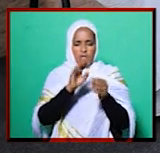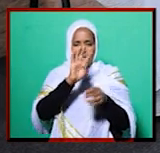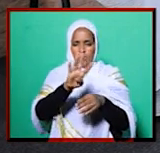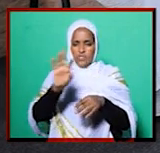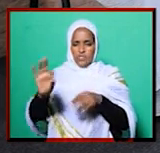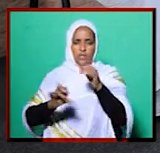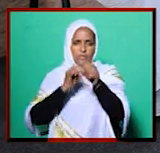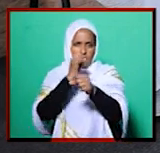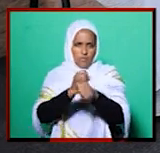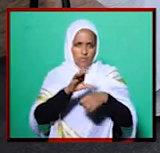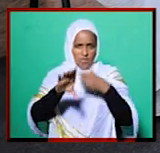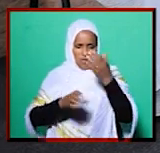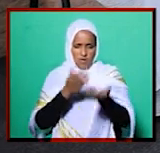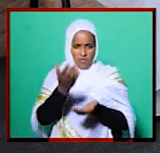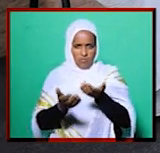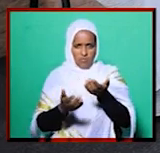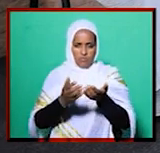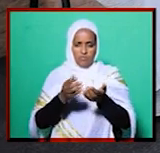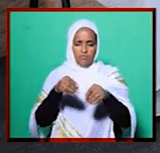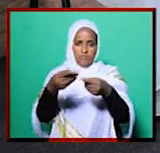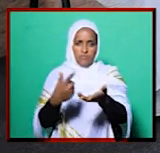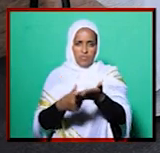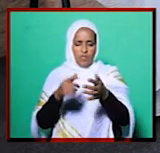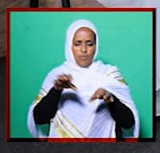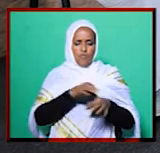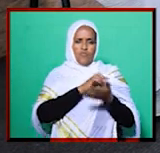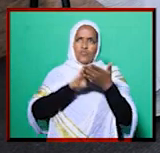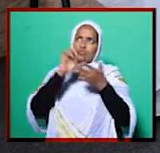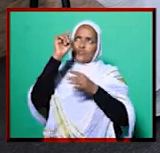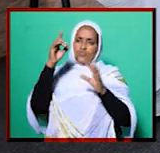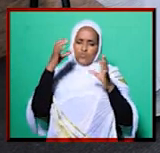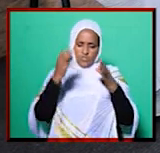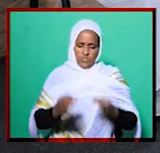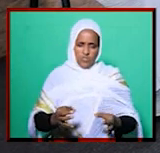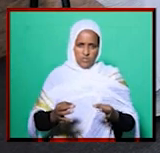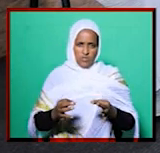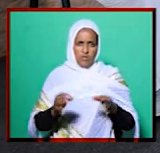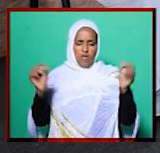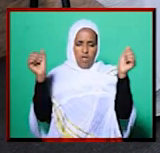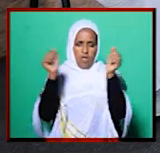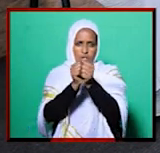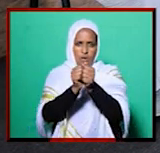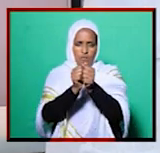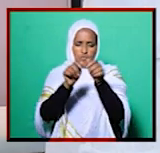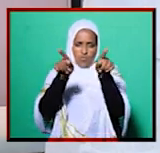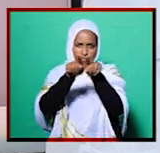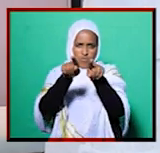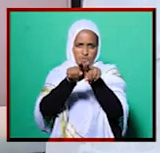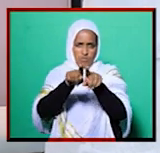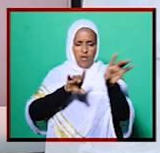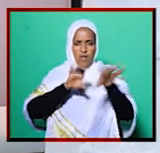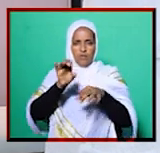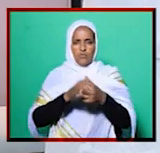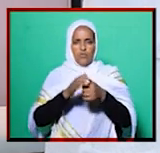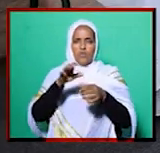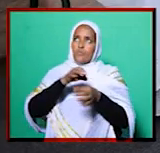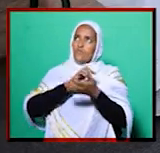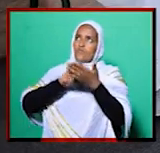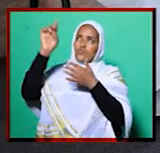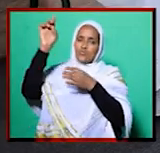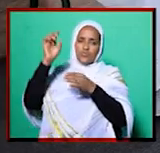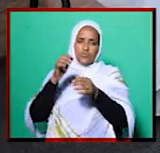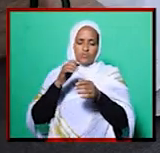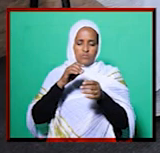ነው የመጀመሪያውን ሲኖዶስ ያደረጉ ሐዋርያት ናቸው በ49 ዓመተ ምህረት ነው ያደረጉ እኛና መንፈስ ቅዱስ ወሰናል ነው ያለው ለምን የመንፈስ